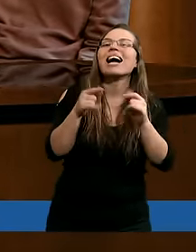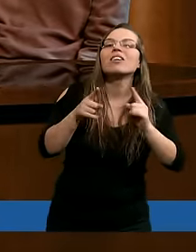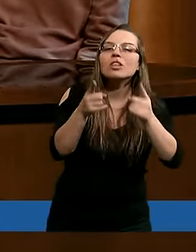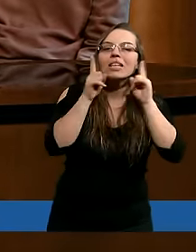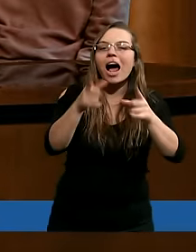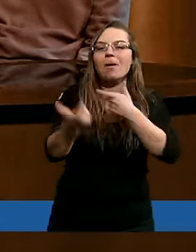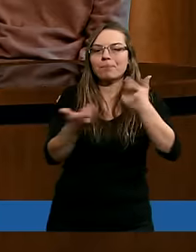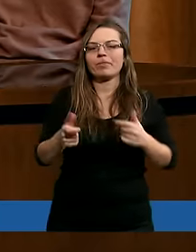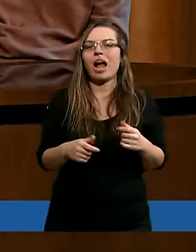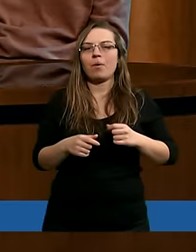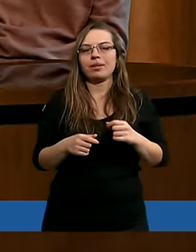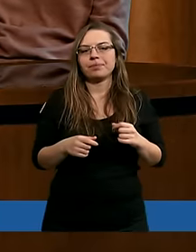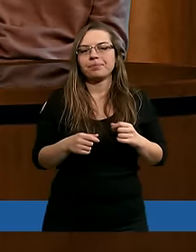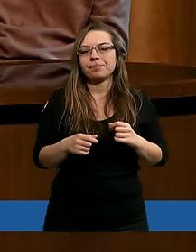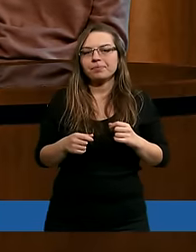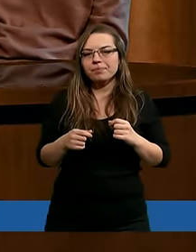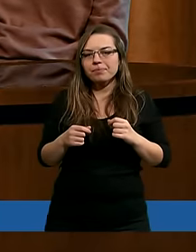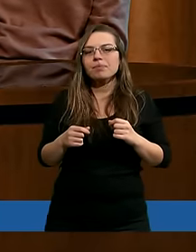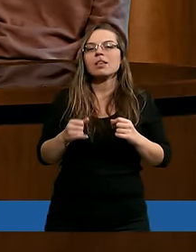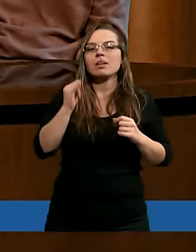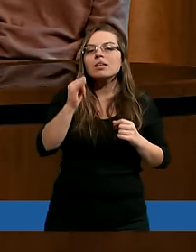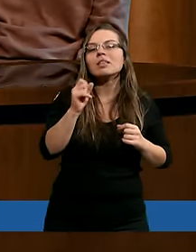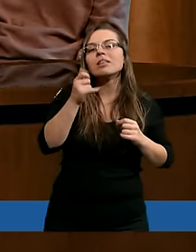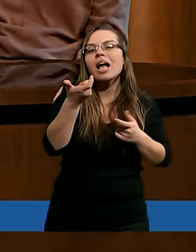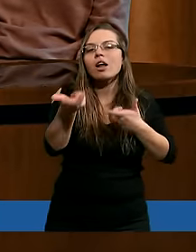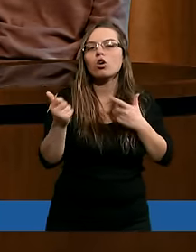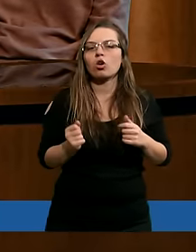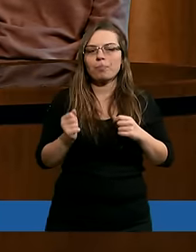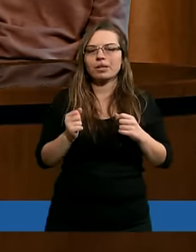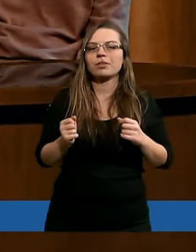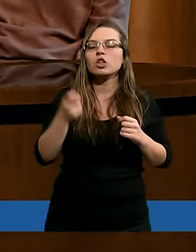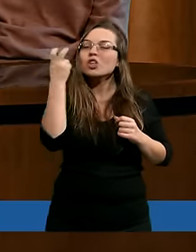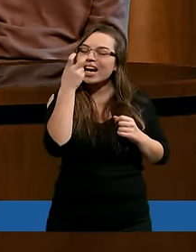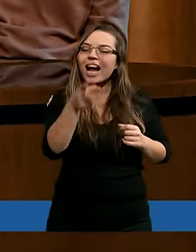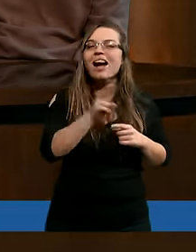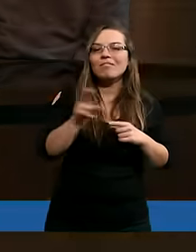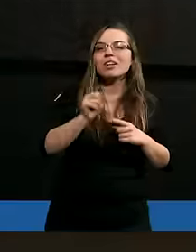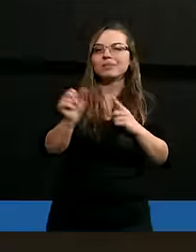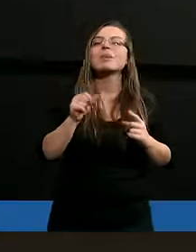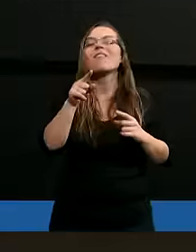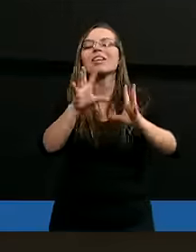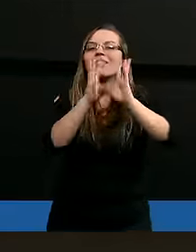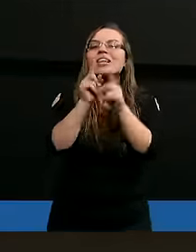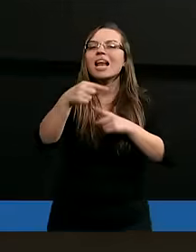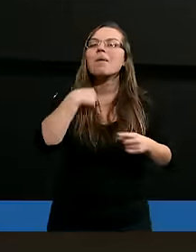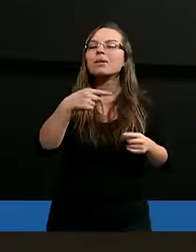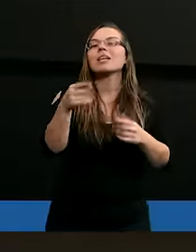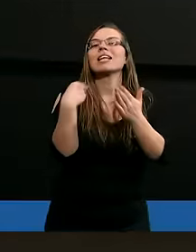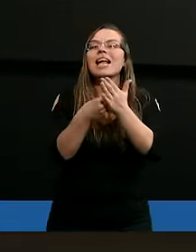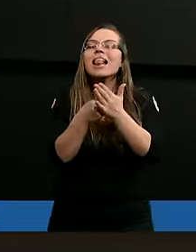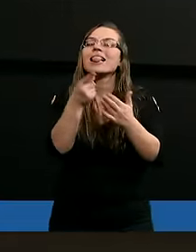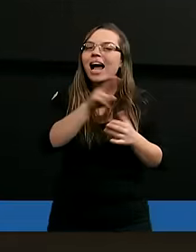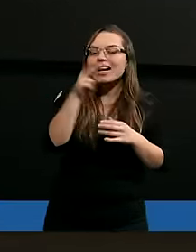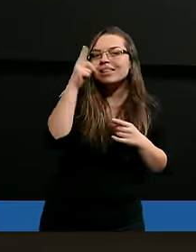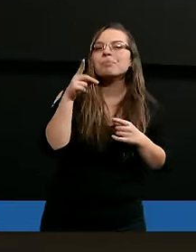się Ducha Świętego. No właśnie. I on da jakoś to przekazać. Przy tym wszystkim dla mnie taka bardzo cenna